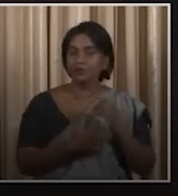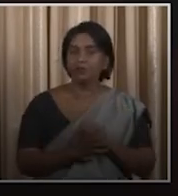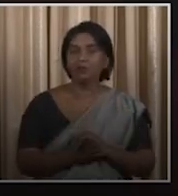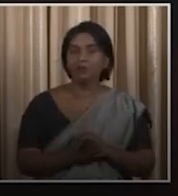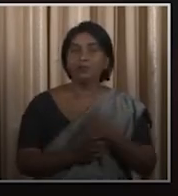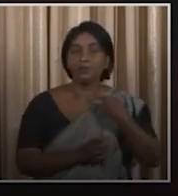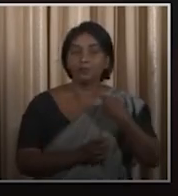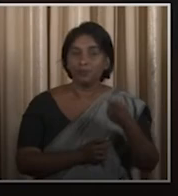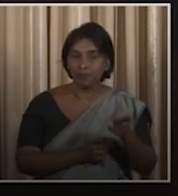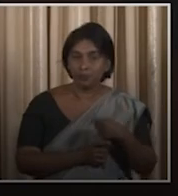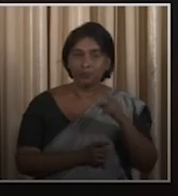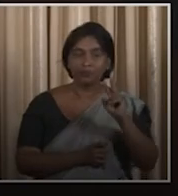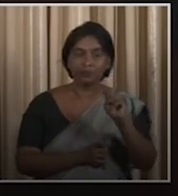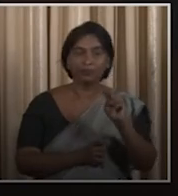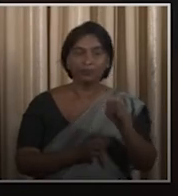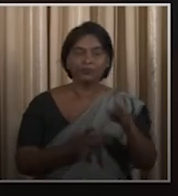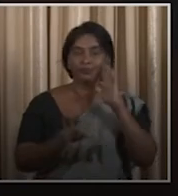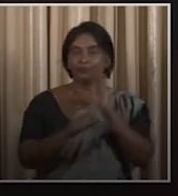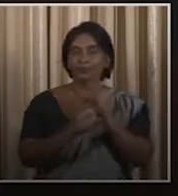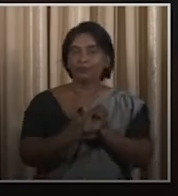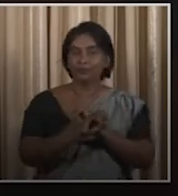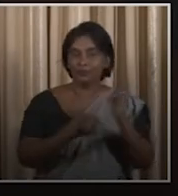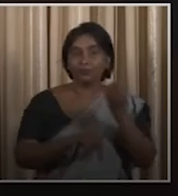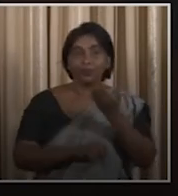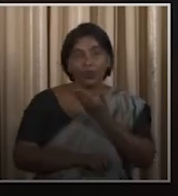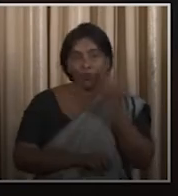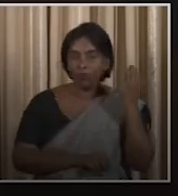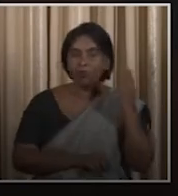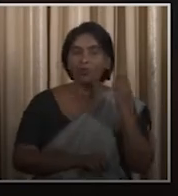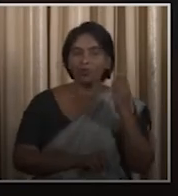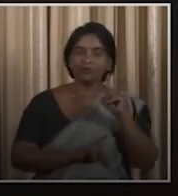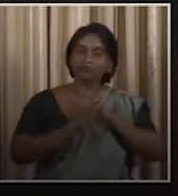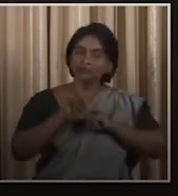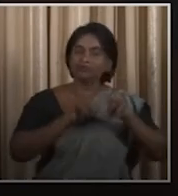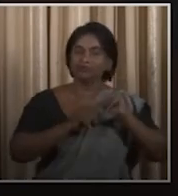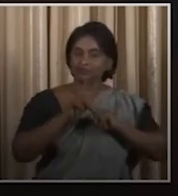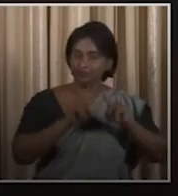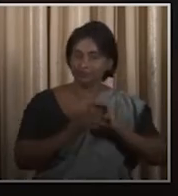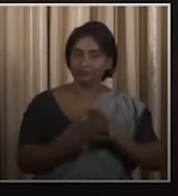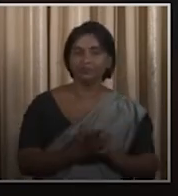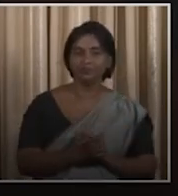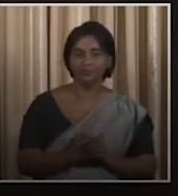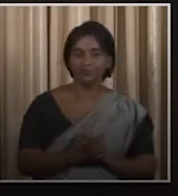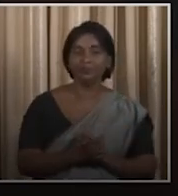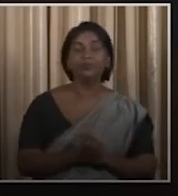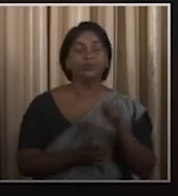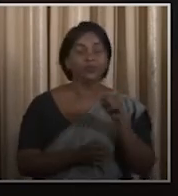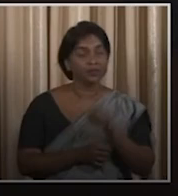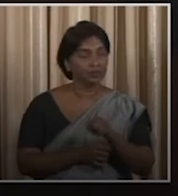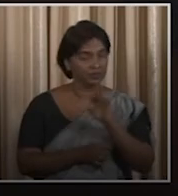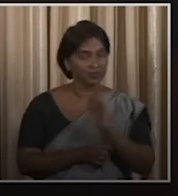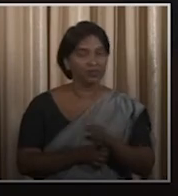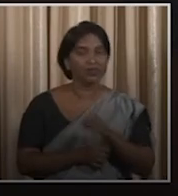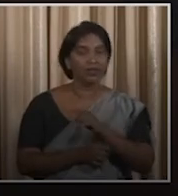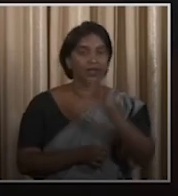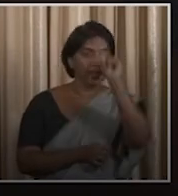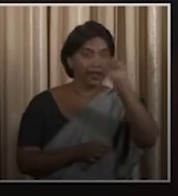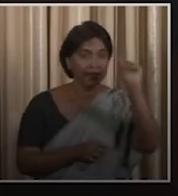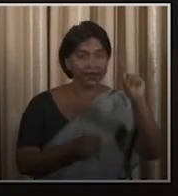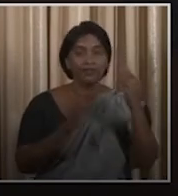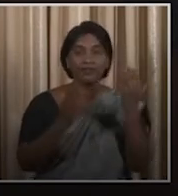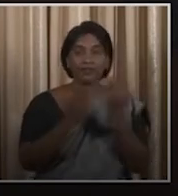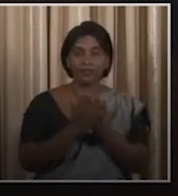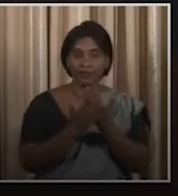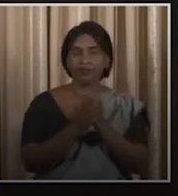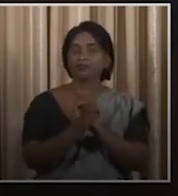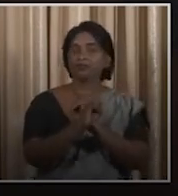ඒ දිනේට 20 වෙනිදාට ප්‍රදර්ශනය කරන්න පුළුවන්ද කියලා කතා කරමින් හිටියා එය වෙනුවට රේඛාව චිත්‍රපටියේ